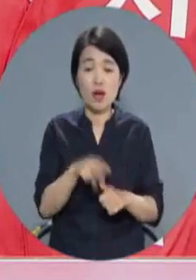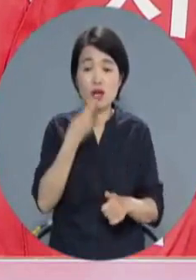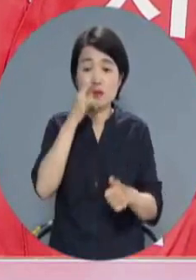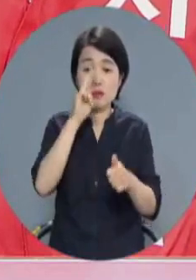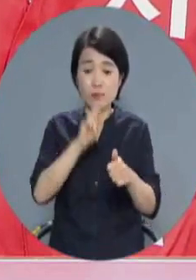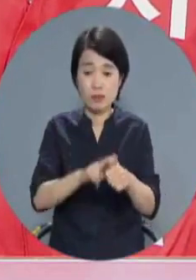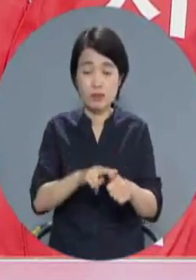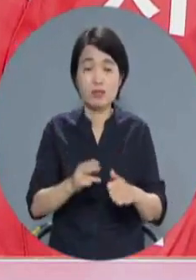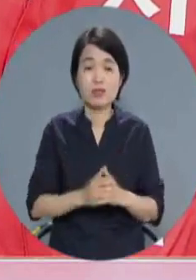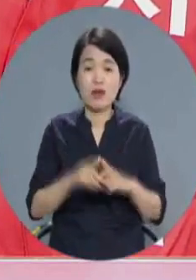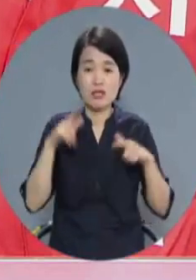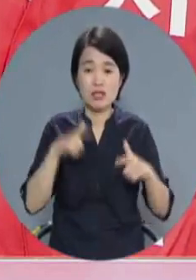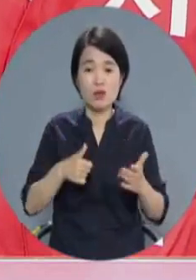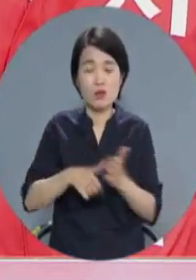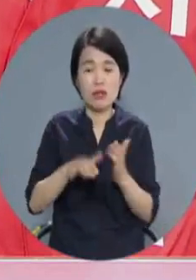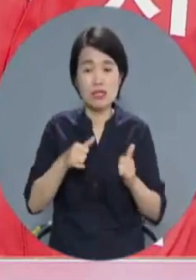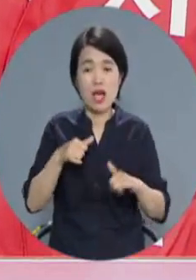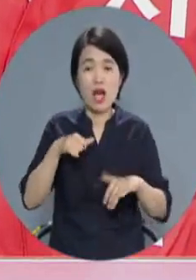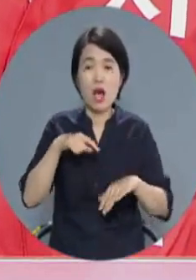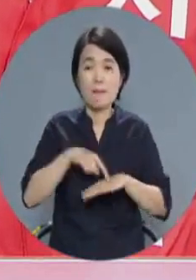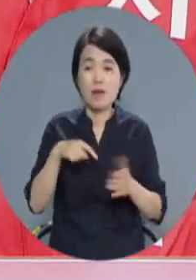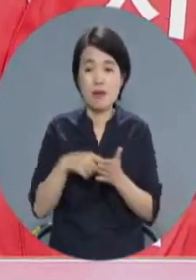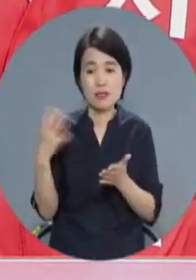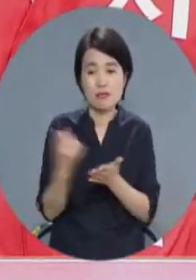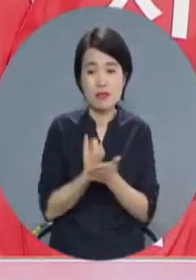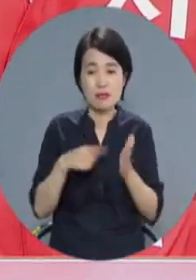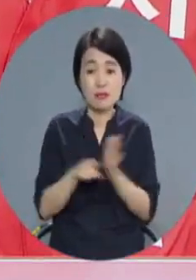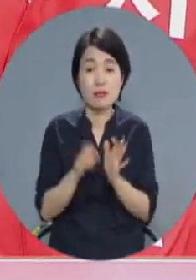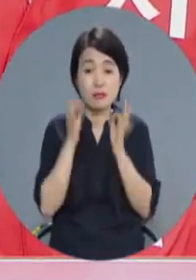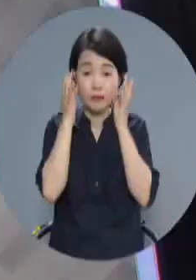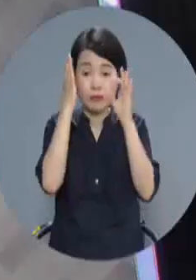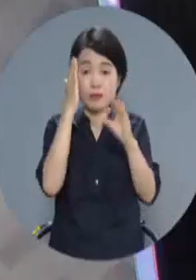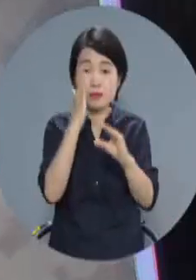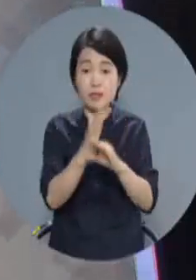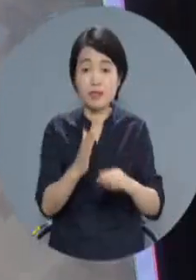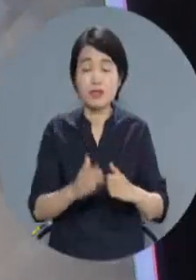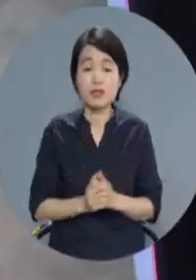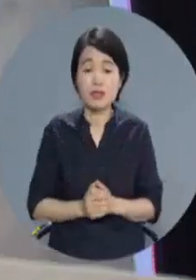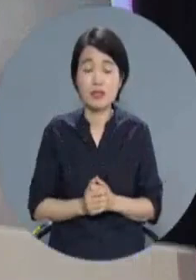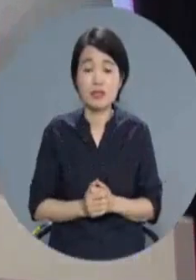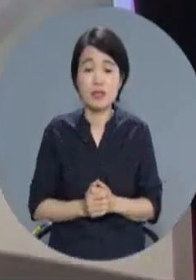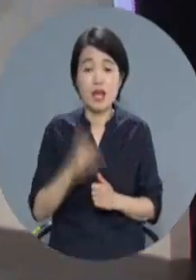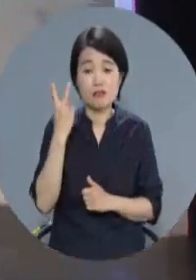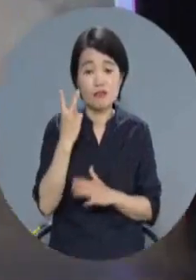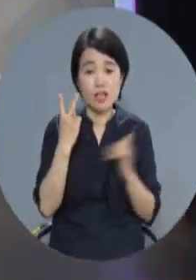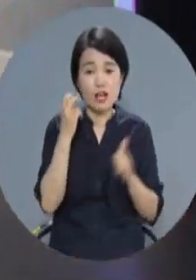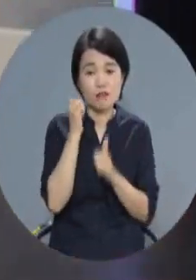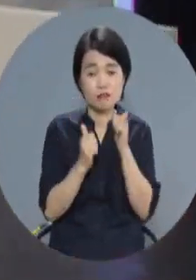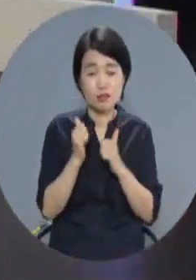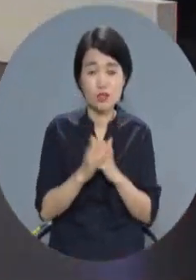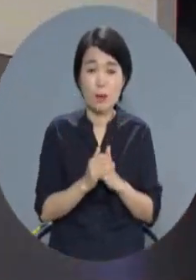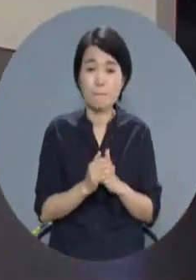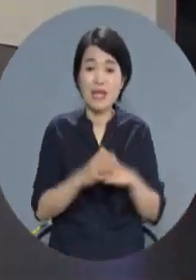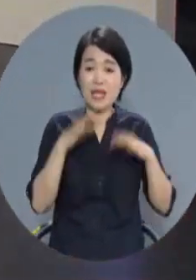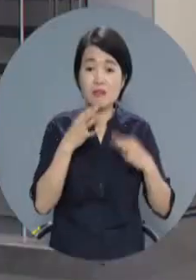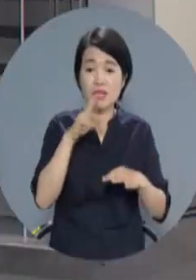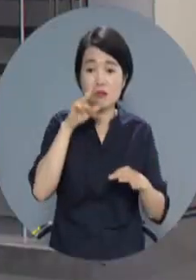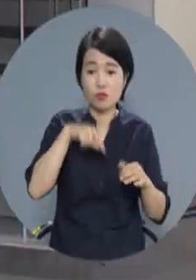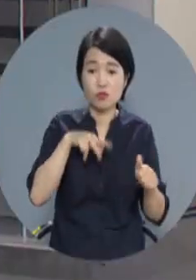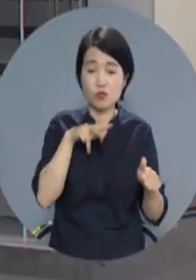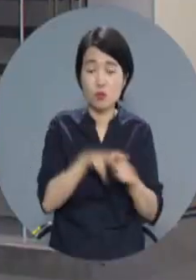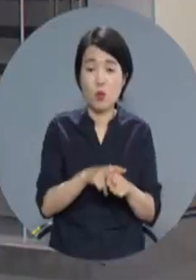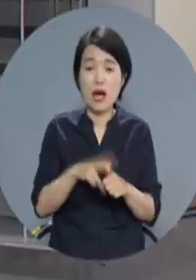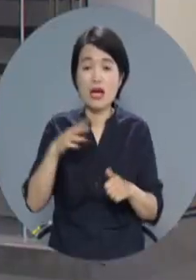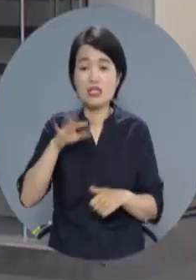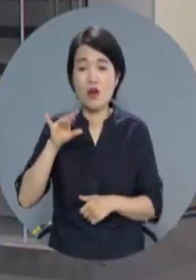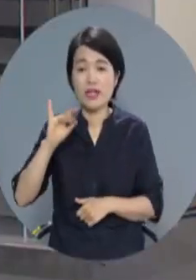도전장을 던지고 지역 유권자들의 표심을 자극하고 있습니다. 양강 구도 속에서 민주당 김재무 후보와